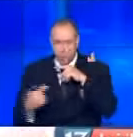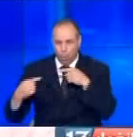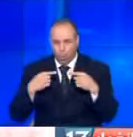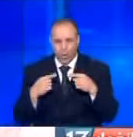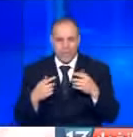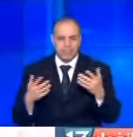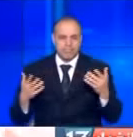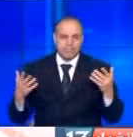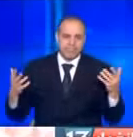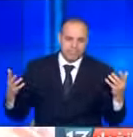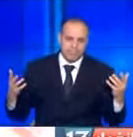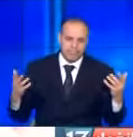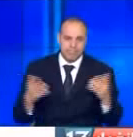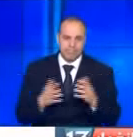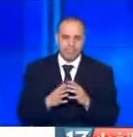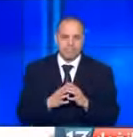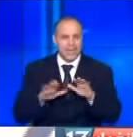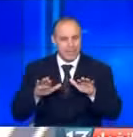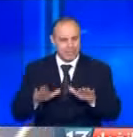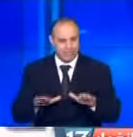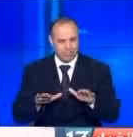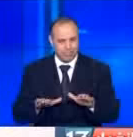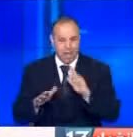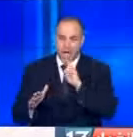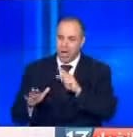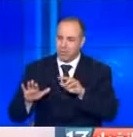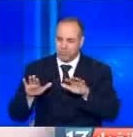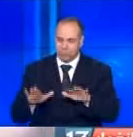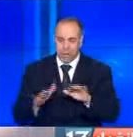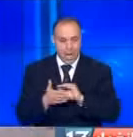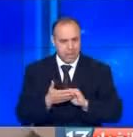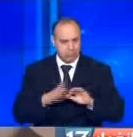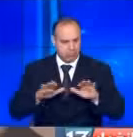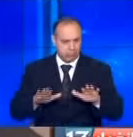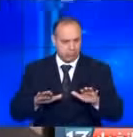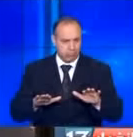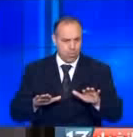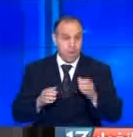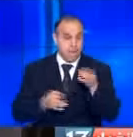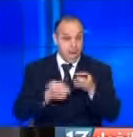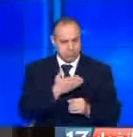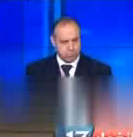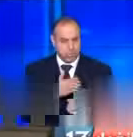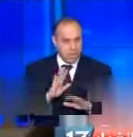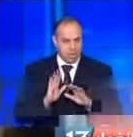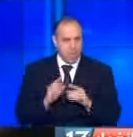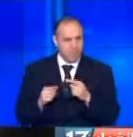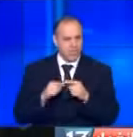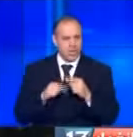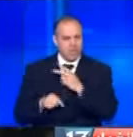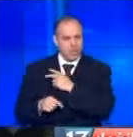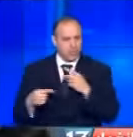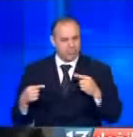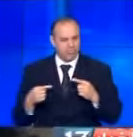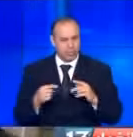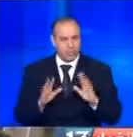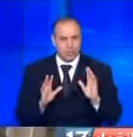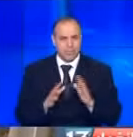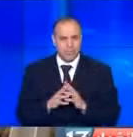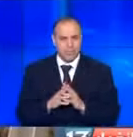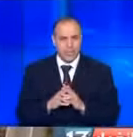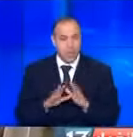الله بعد ما خذينا توقيف هذا قرار توقيف نتاع ثلاث ساعات هدينا فيه نفوس ورجعنا إن شاء الله